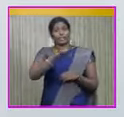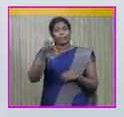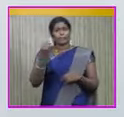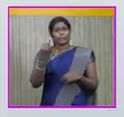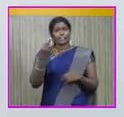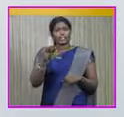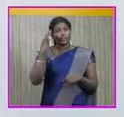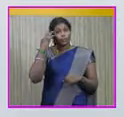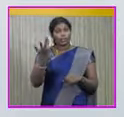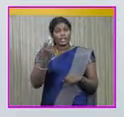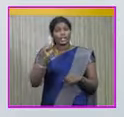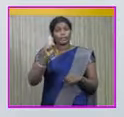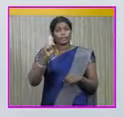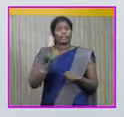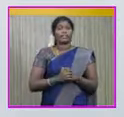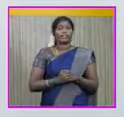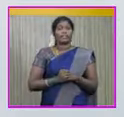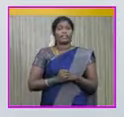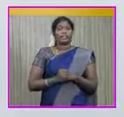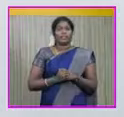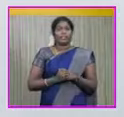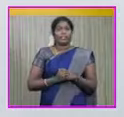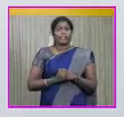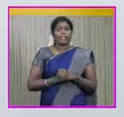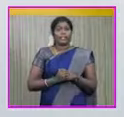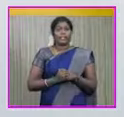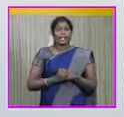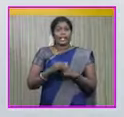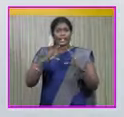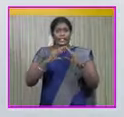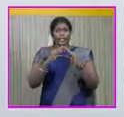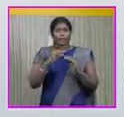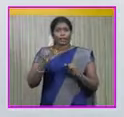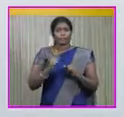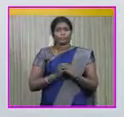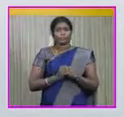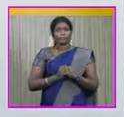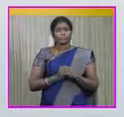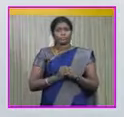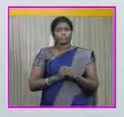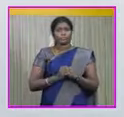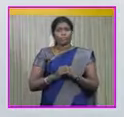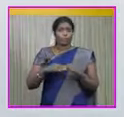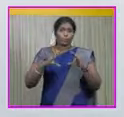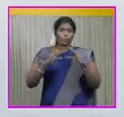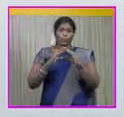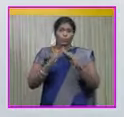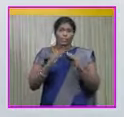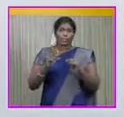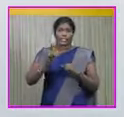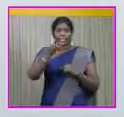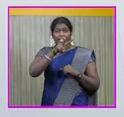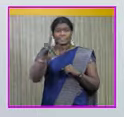போகிறோம். எப்படி கண்டறியிறது? எந்த முக்கோணங்களாவது ஒரு ஜோடி கோணங்களாவது ரெண்டு